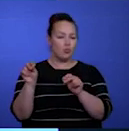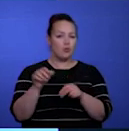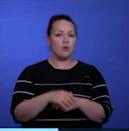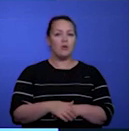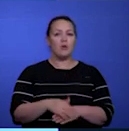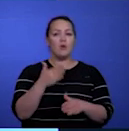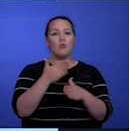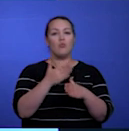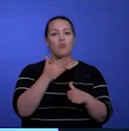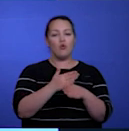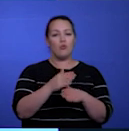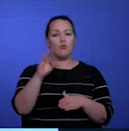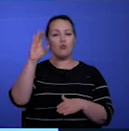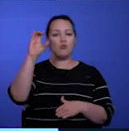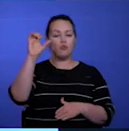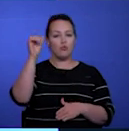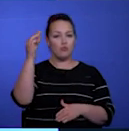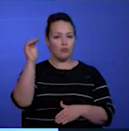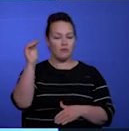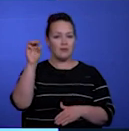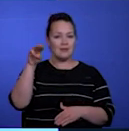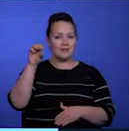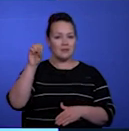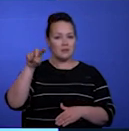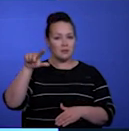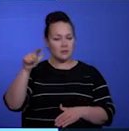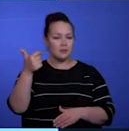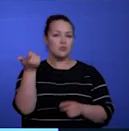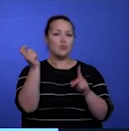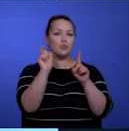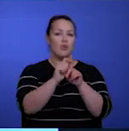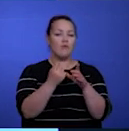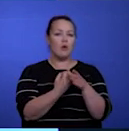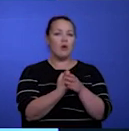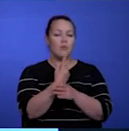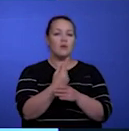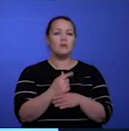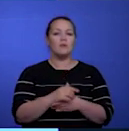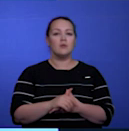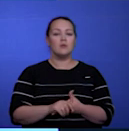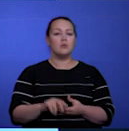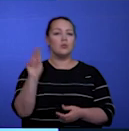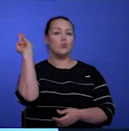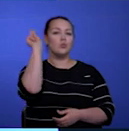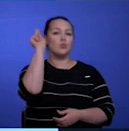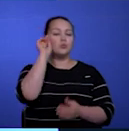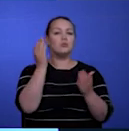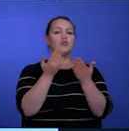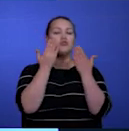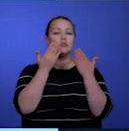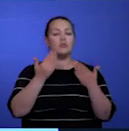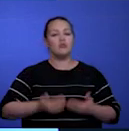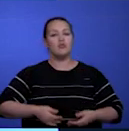суффикса цель нужно было образовать слова из глаголов учить читать жить